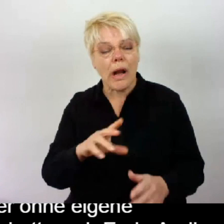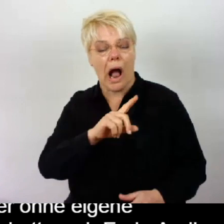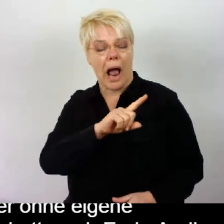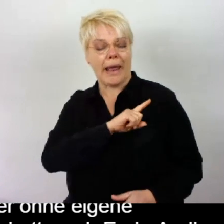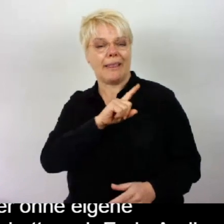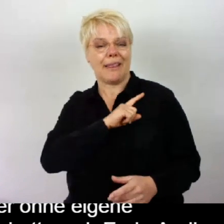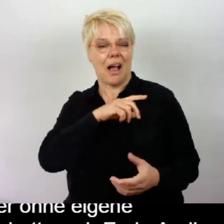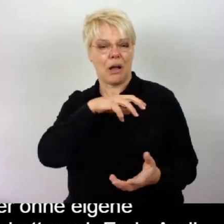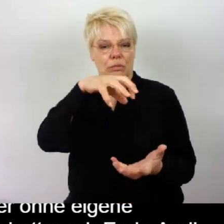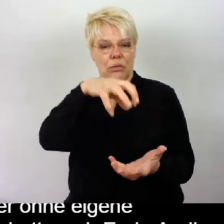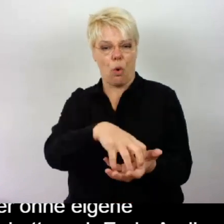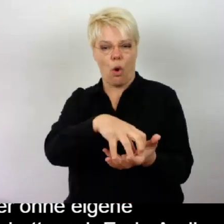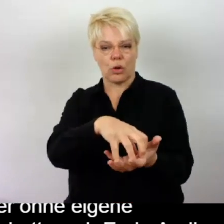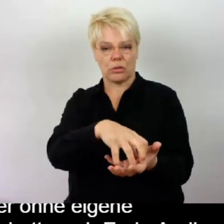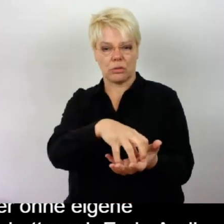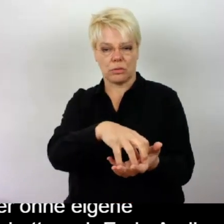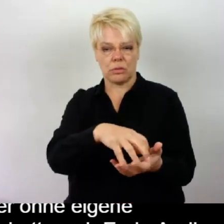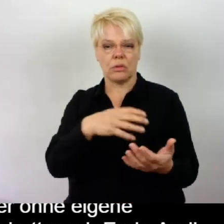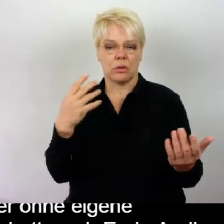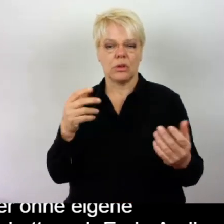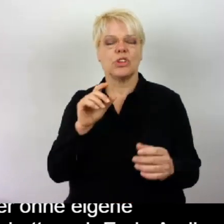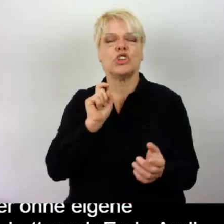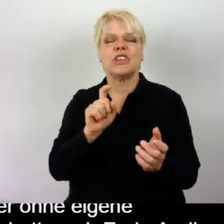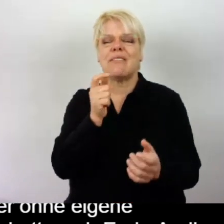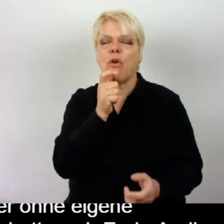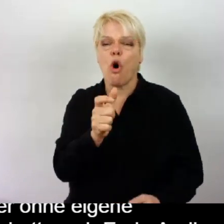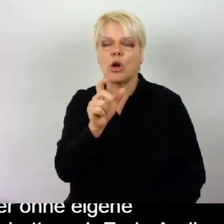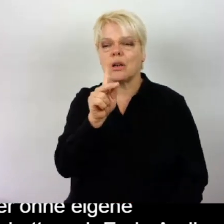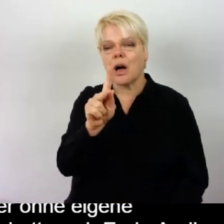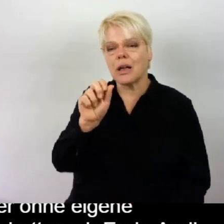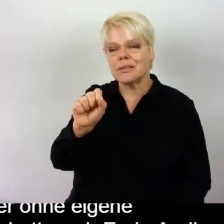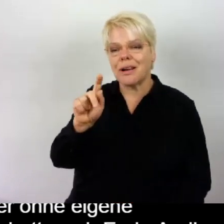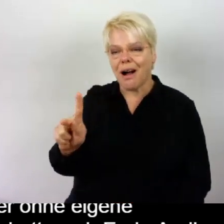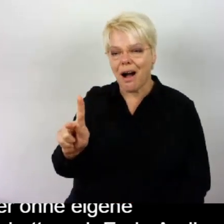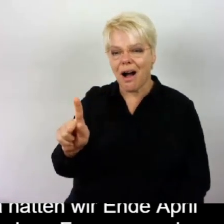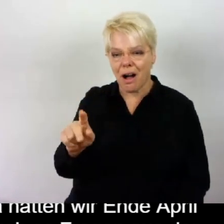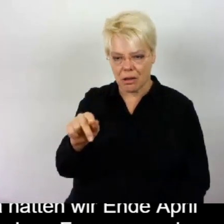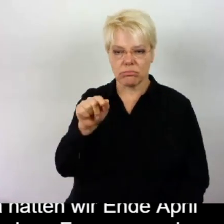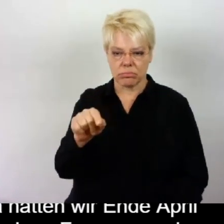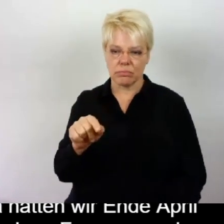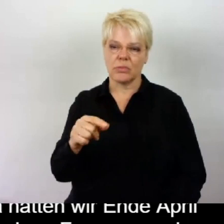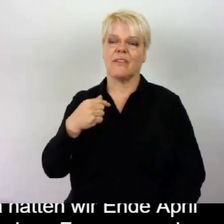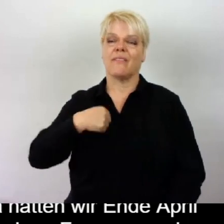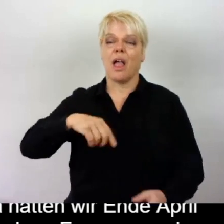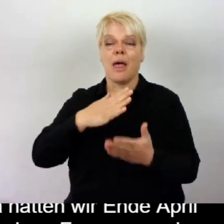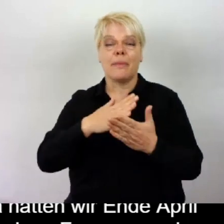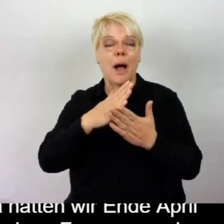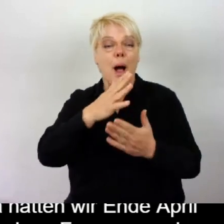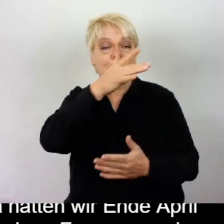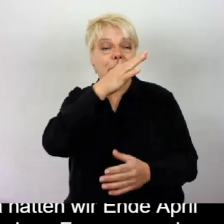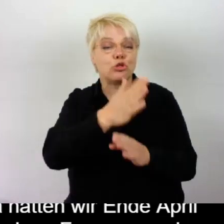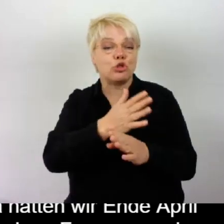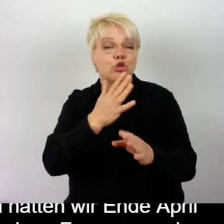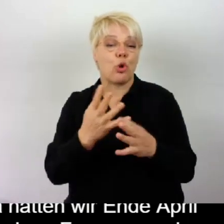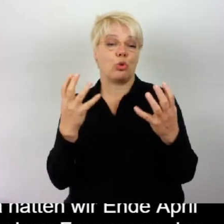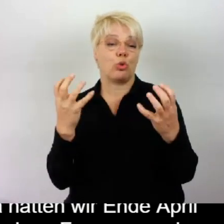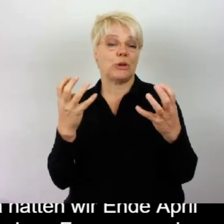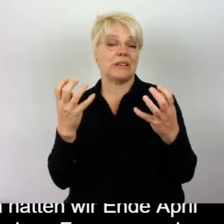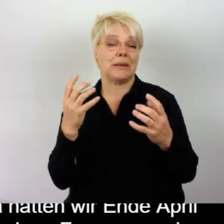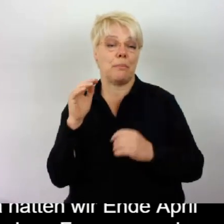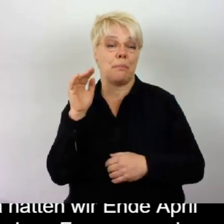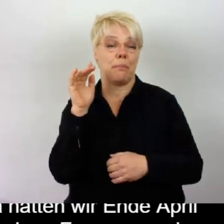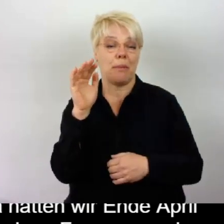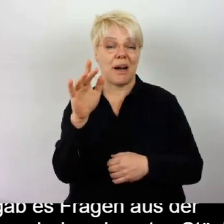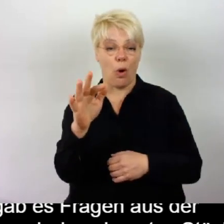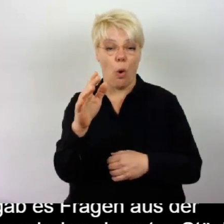antragsberechtigt wären, aber eine gute liquide Situation haben. Deshalb gehen wir davon aus, dass nicht alle, die theoretisch antragsberechtigt wären, diese Dinge beantragen